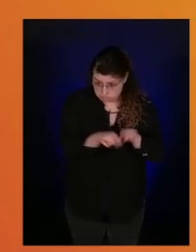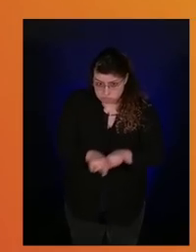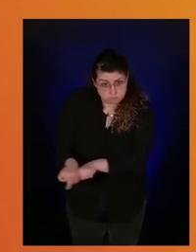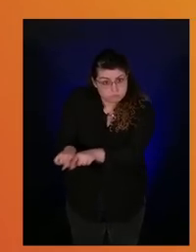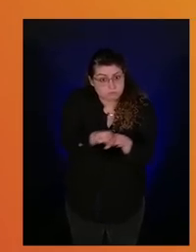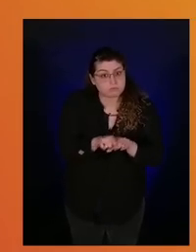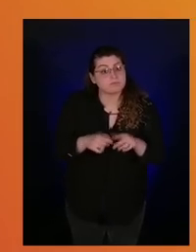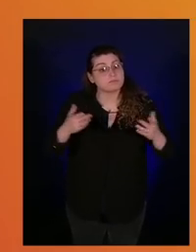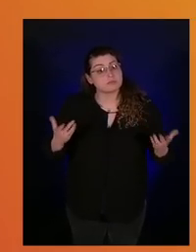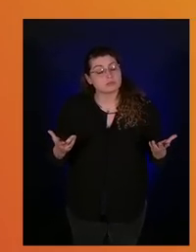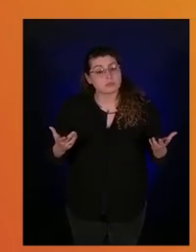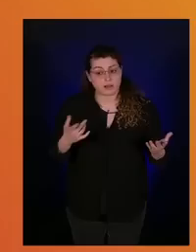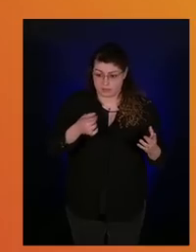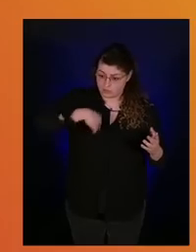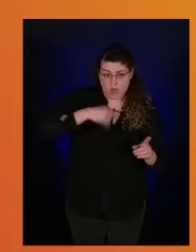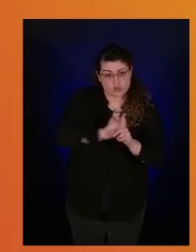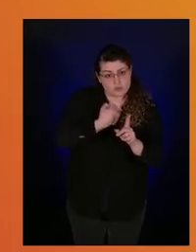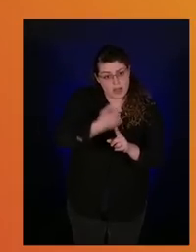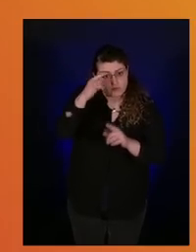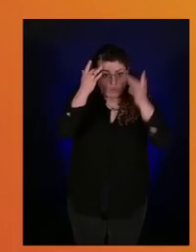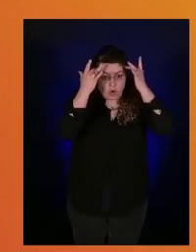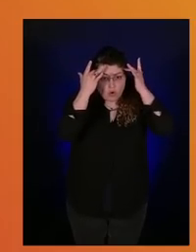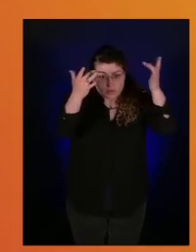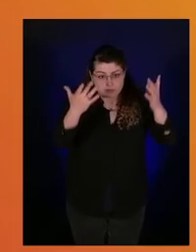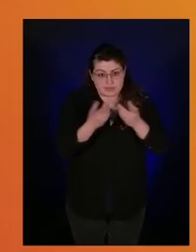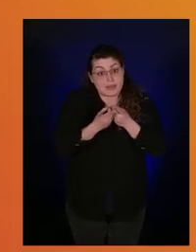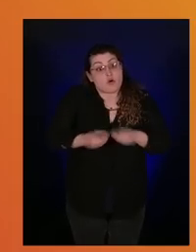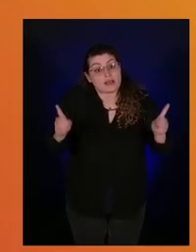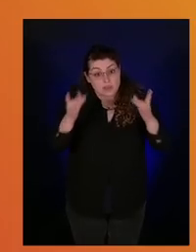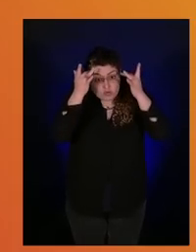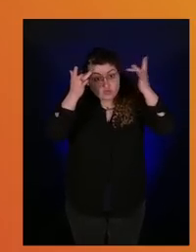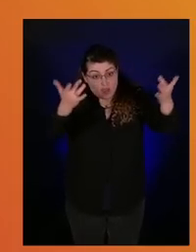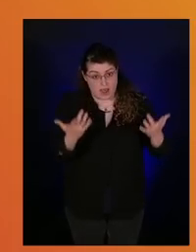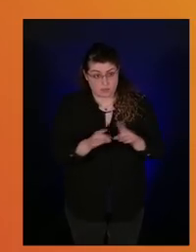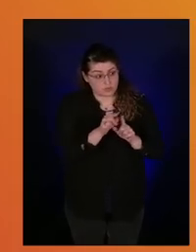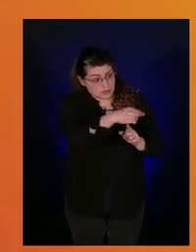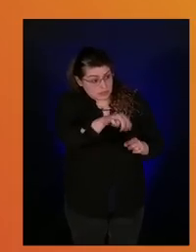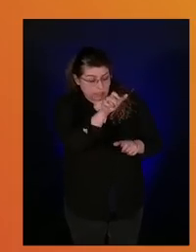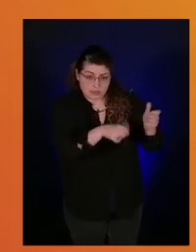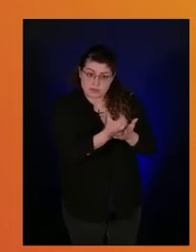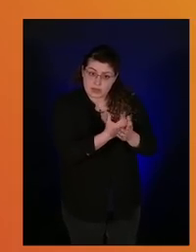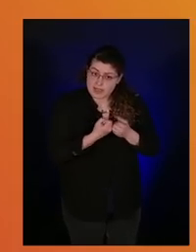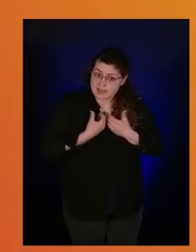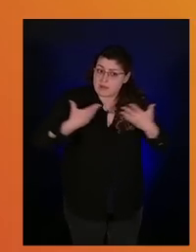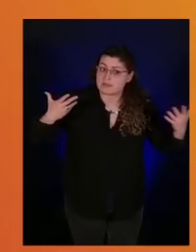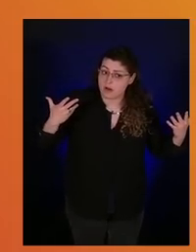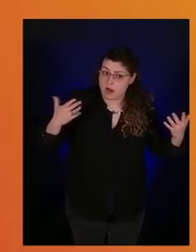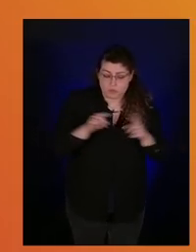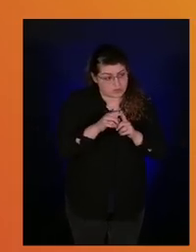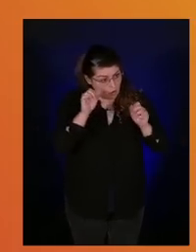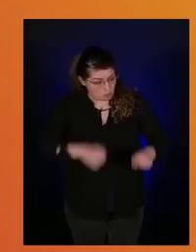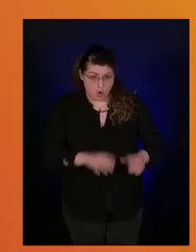Se battre pour la démocratie culturelle, le libre épanouissement des salariés, le droit à choisir, à critiquer,